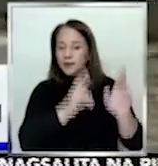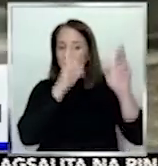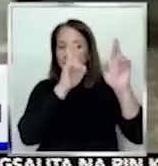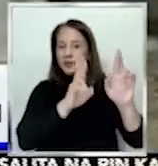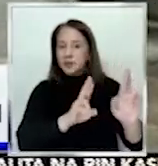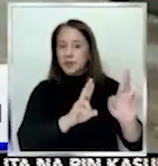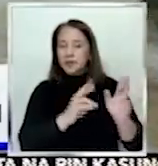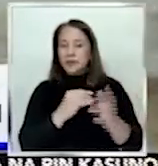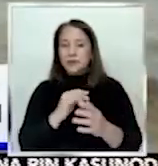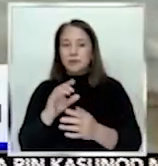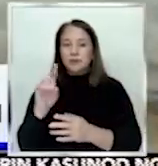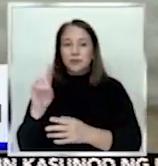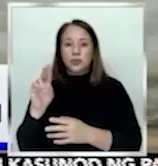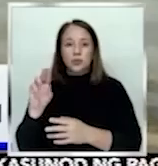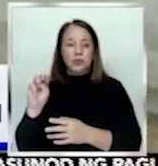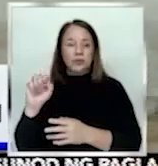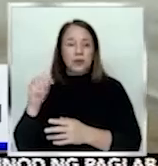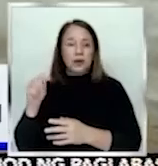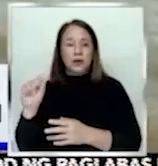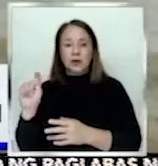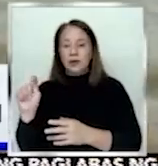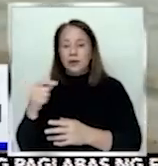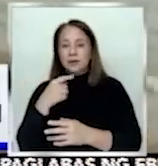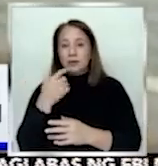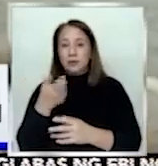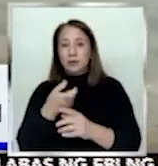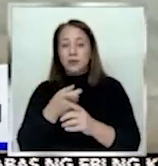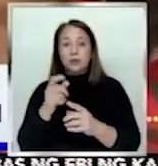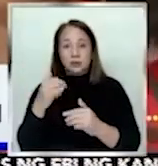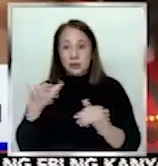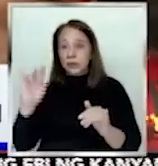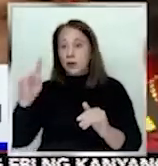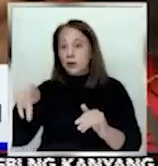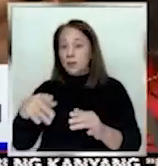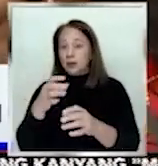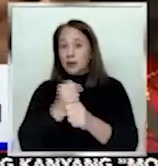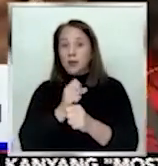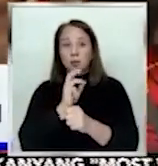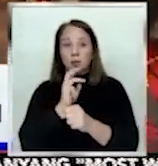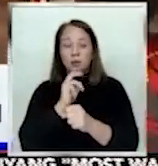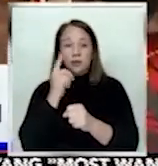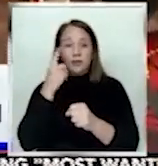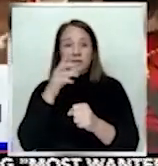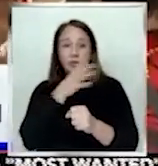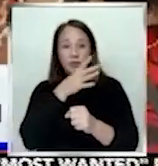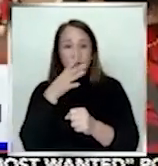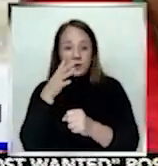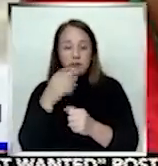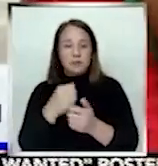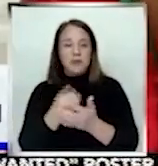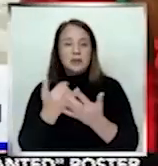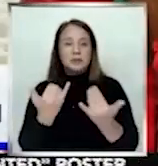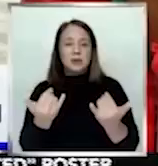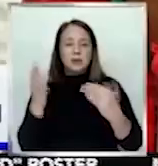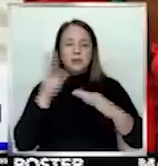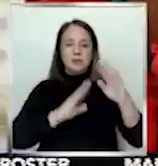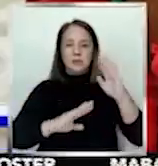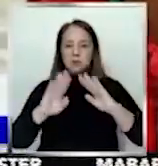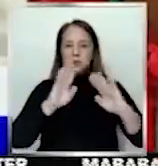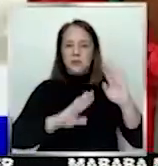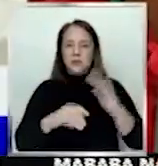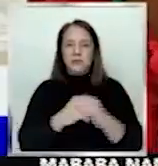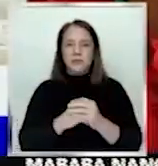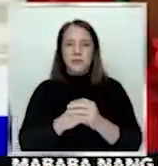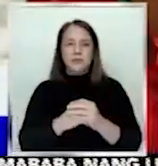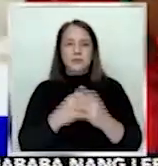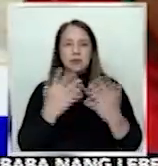dumagat. Sa tubig rin mula sa Angat, umaasa ang mga katutubong magsasaka na ngayon pa lang ay namumroblema na. Wala po halos na